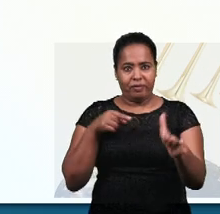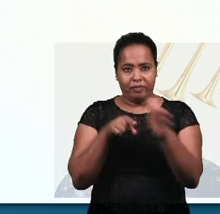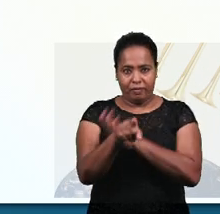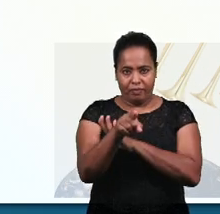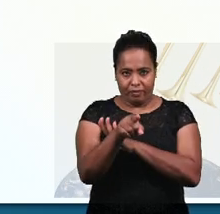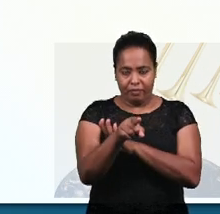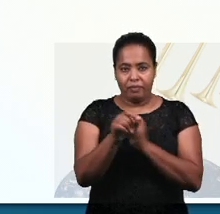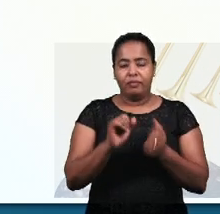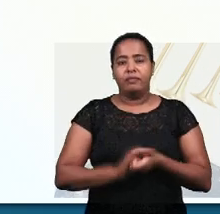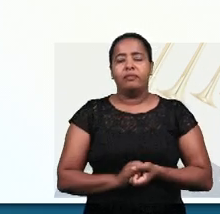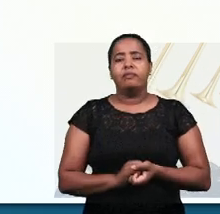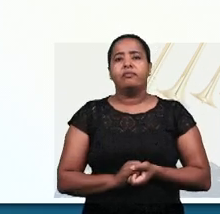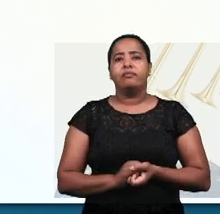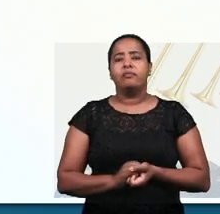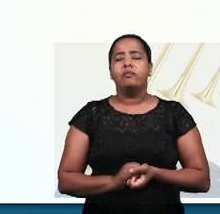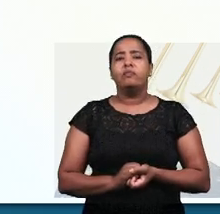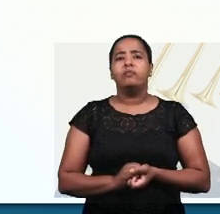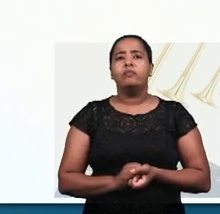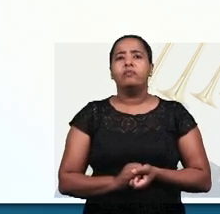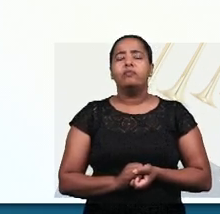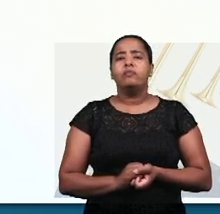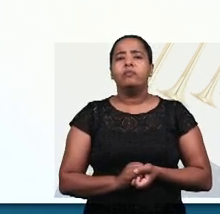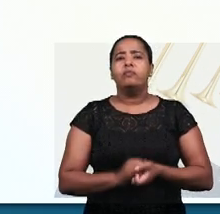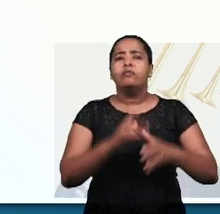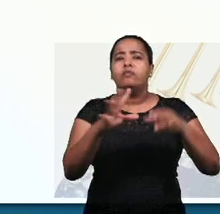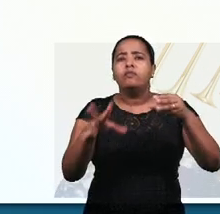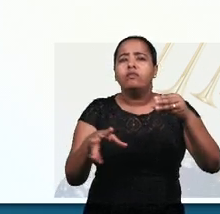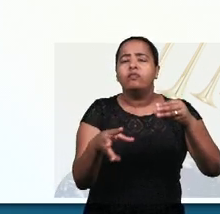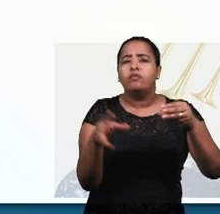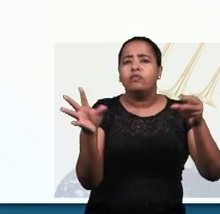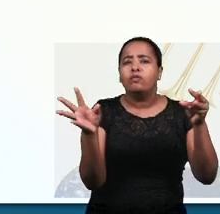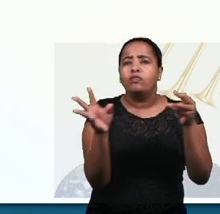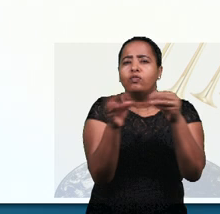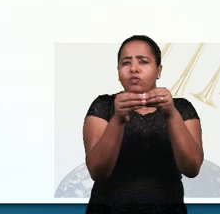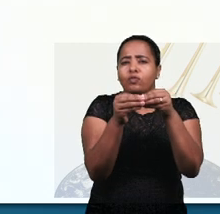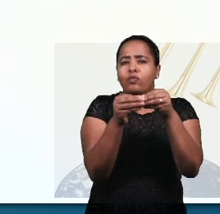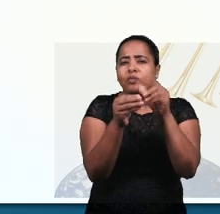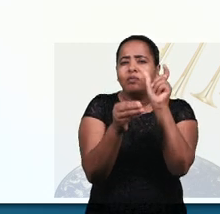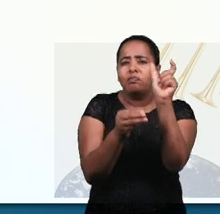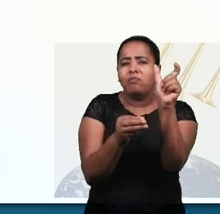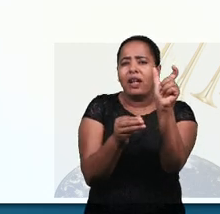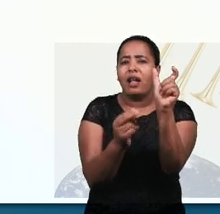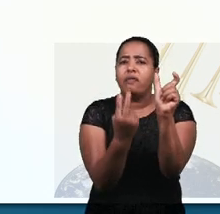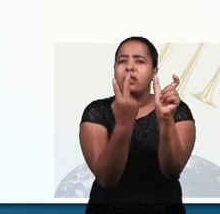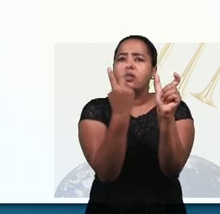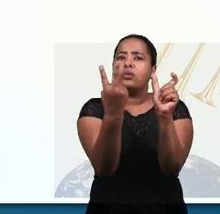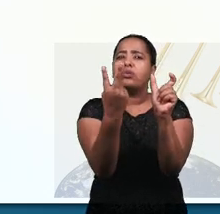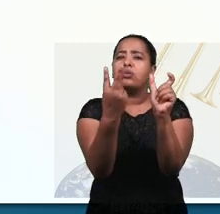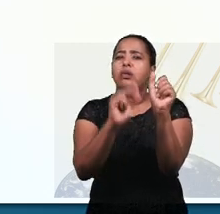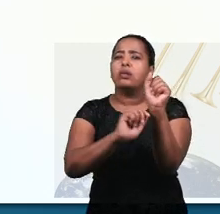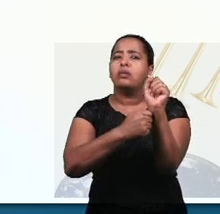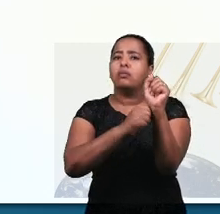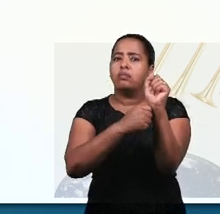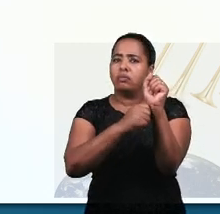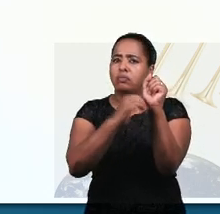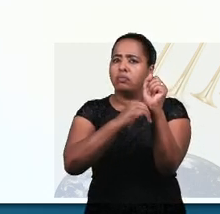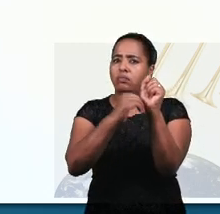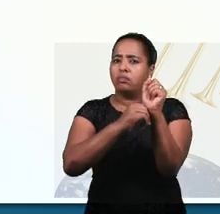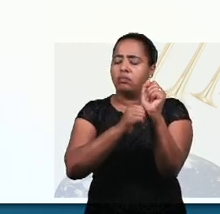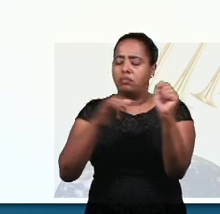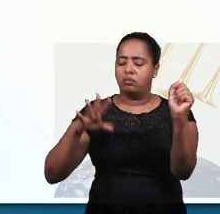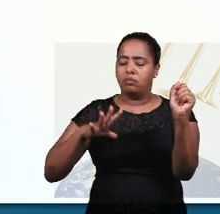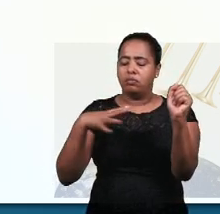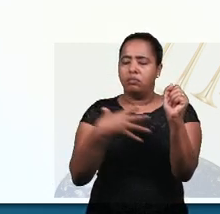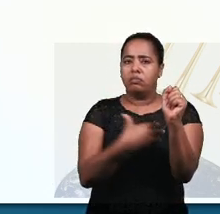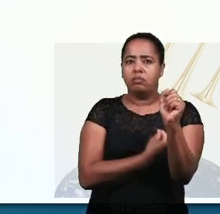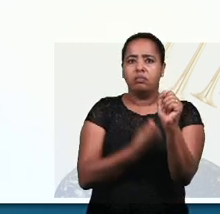La deuxième question pour la semaine prochaine. Résumez en 2 mots le mystère du salut qui se